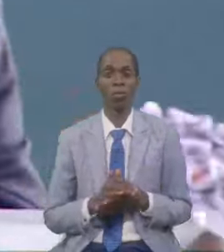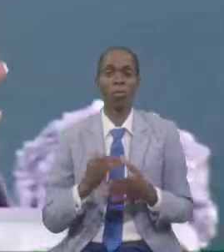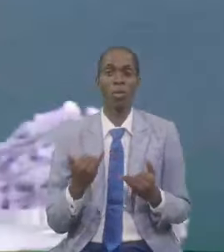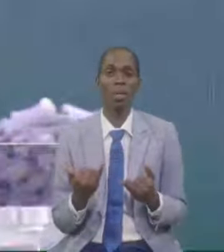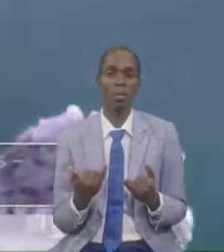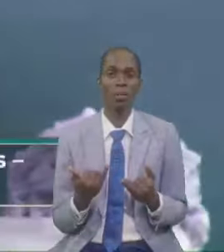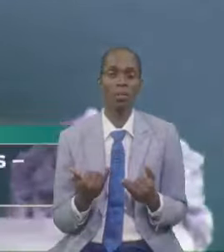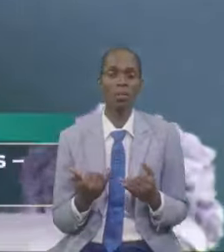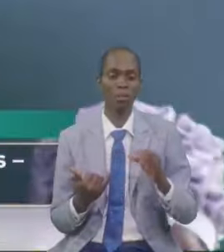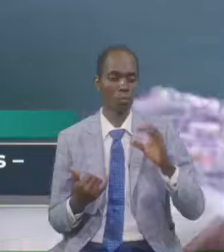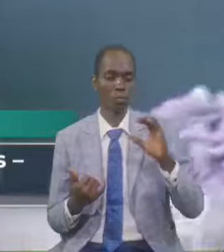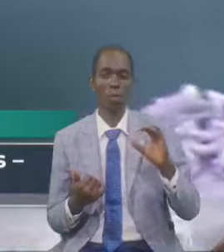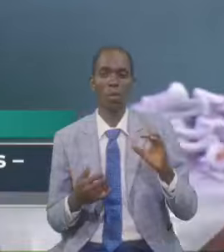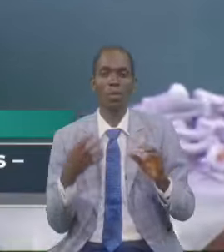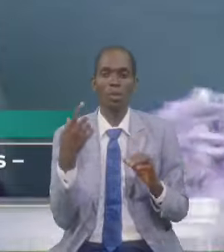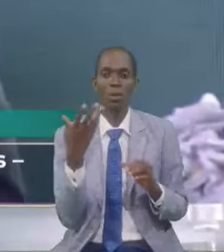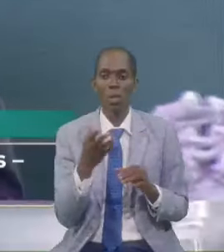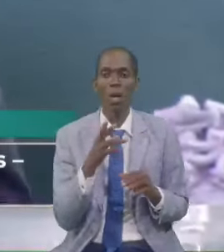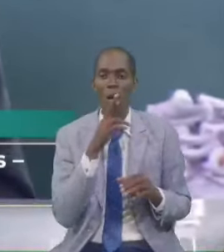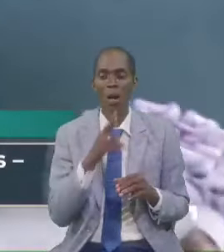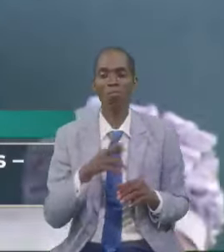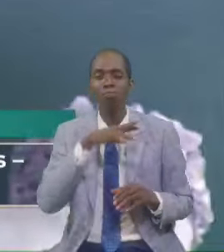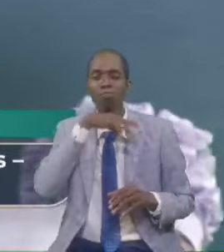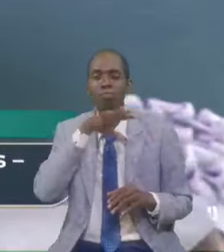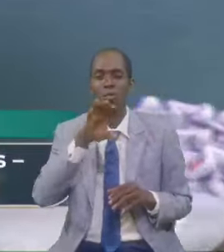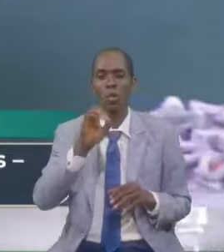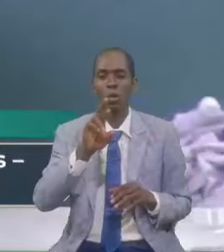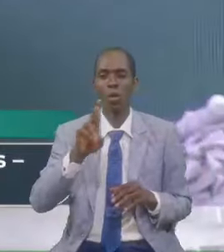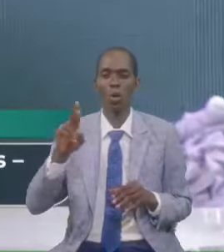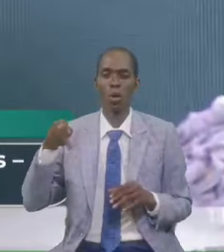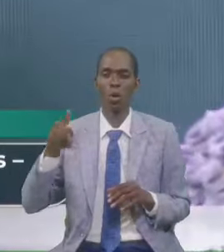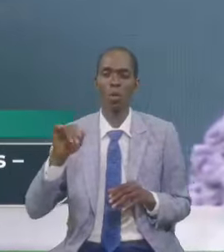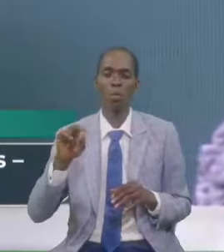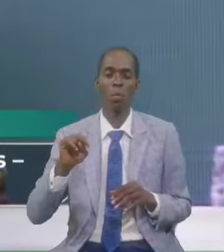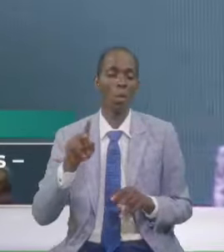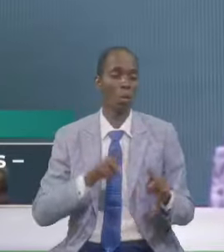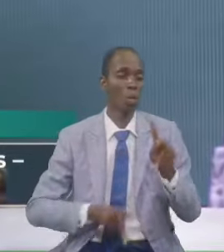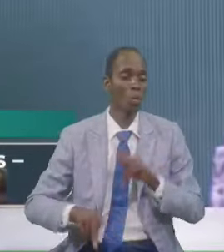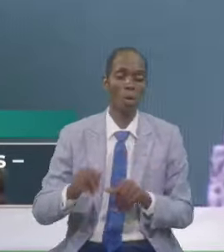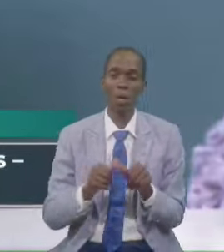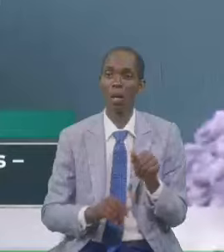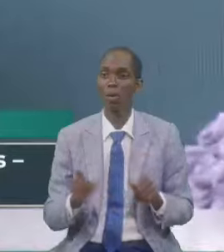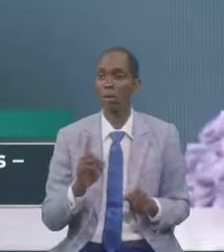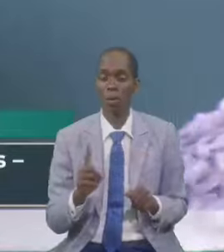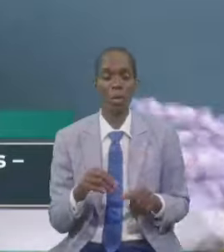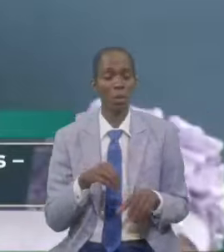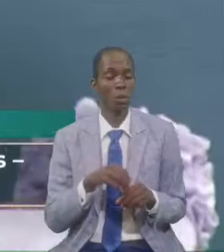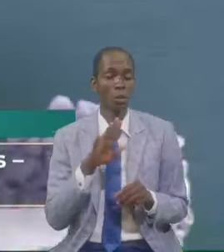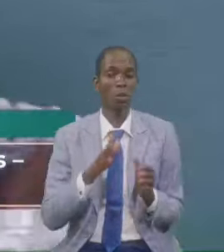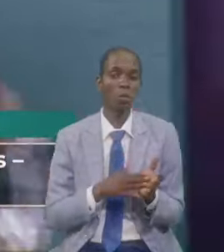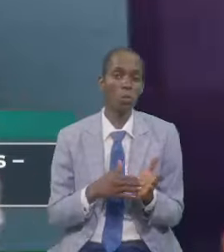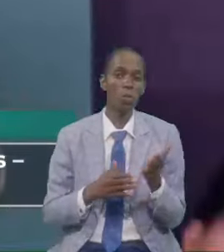corrupting people everywhere. వారు ప్రతి చోట కూడా అక్రమానికి లోనైన వారిగా ఉంటారు. వారు క్రొత్త బడిలో వెళ్తున్న